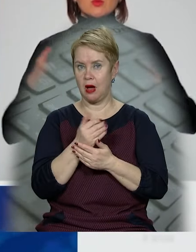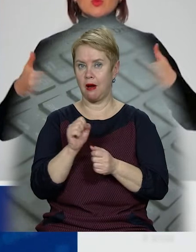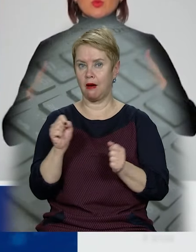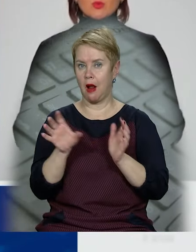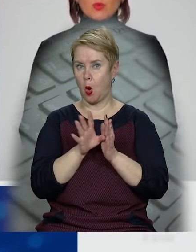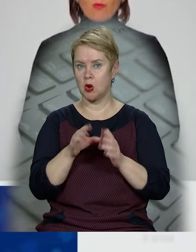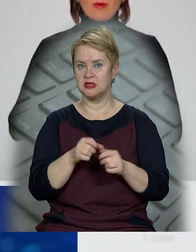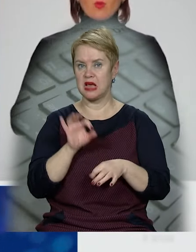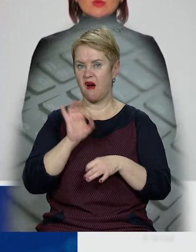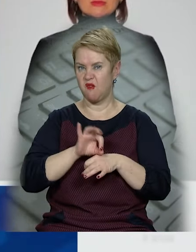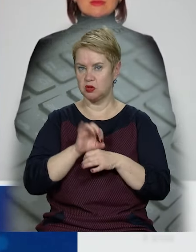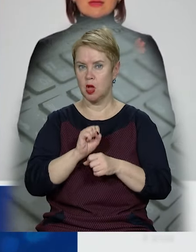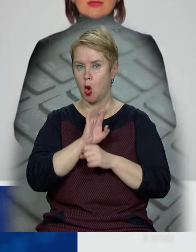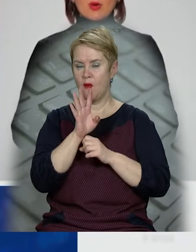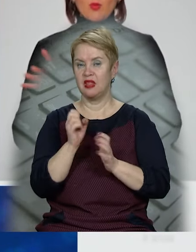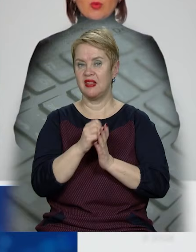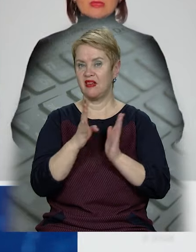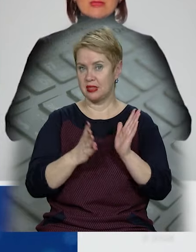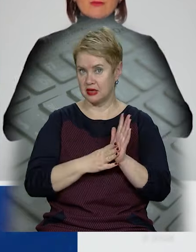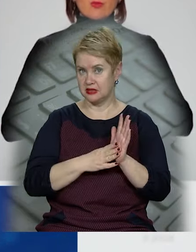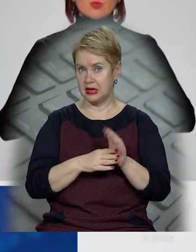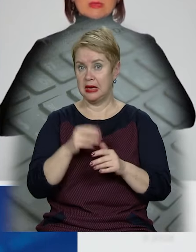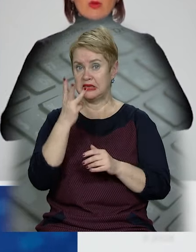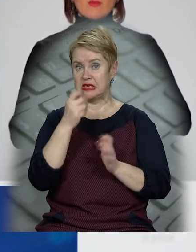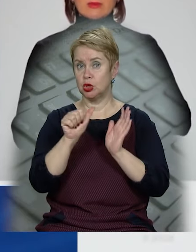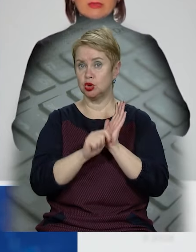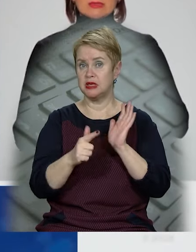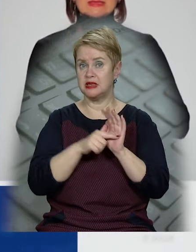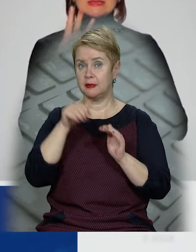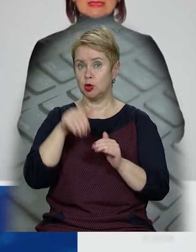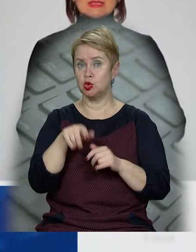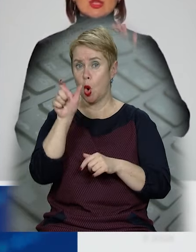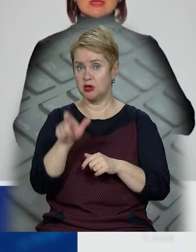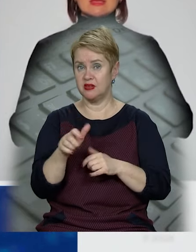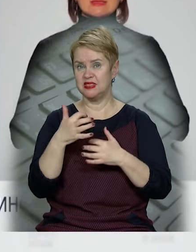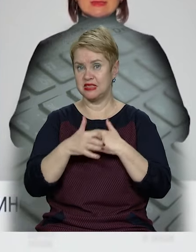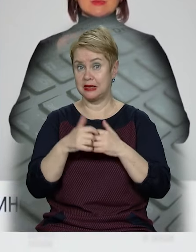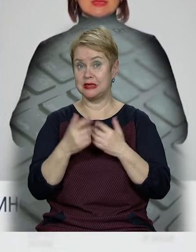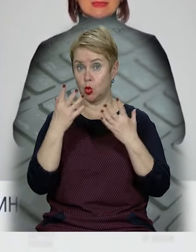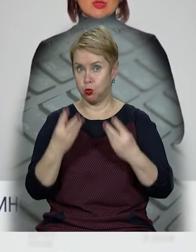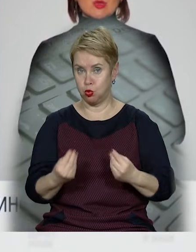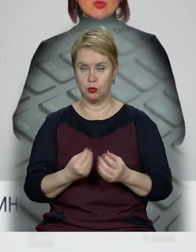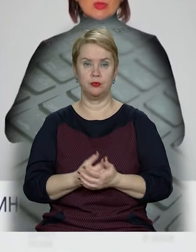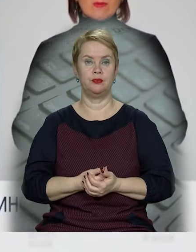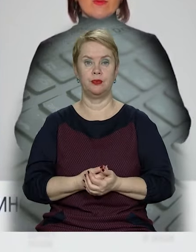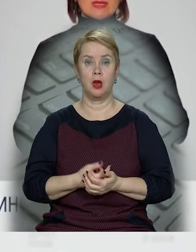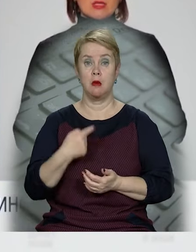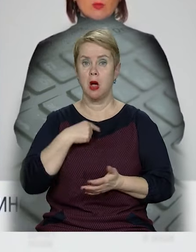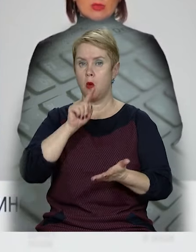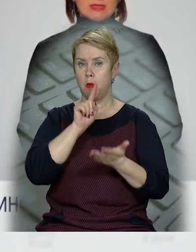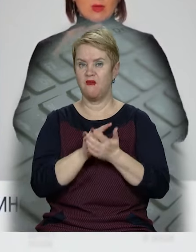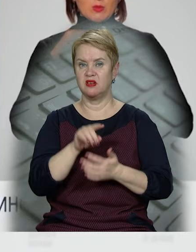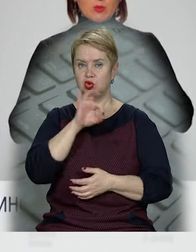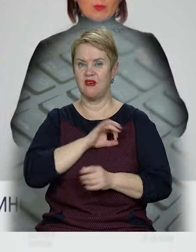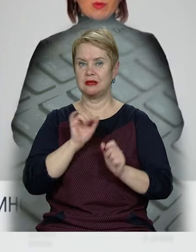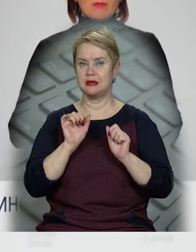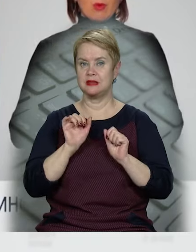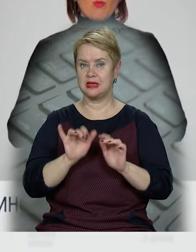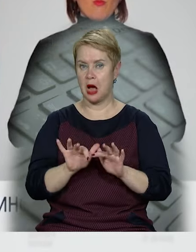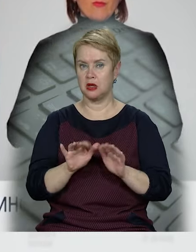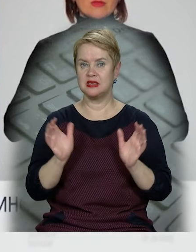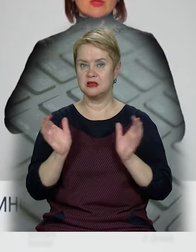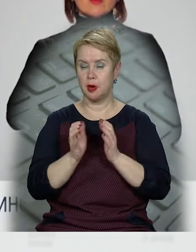рекорд захворюваності на COVID-19. 367 тисяч осіб в середньому за добу. І ми повинні вживати заходів